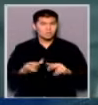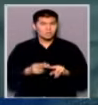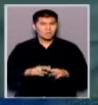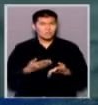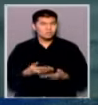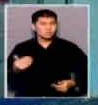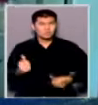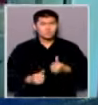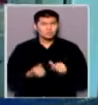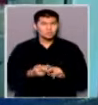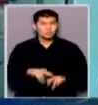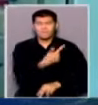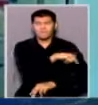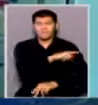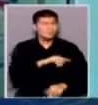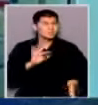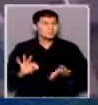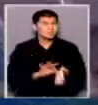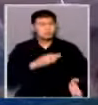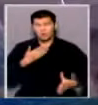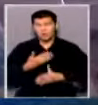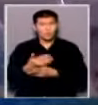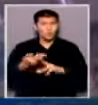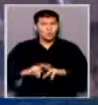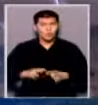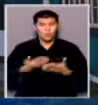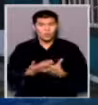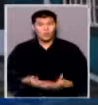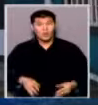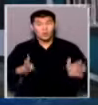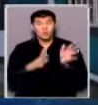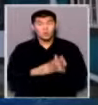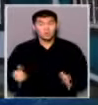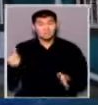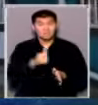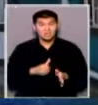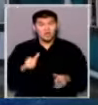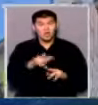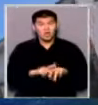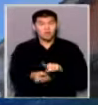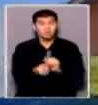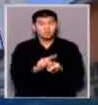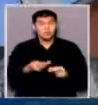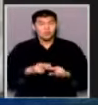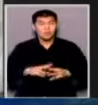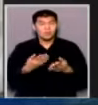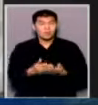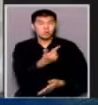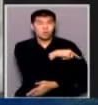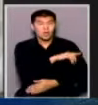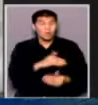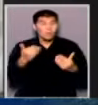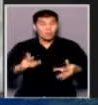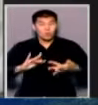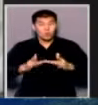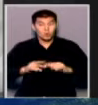ұшыра жүгірген ақ халаттылар. Я, осындай арпалыстың ішінде 9 сағаттық ауысымен жұмыс жасап жүрген бұл қос дәрігер бүгін